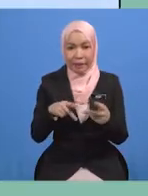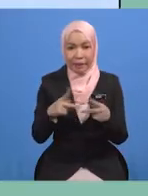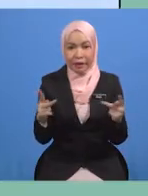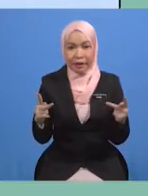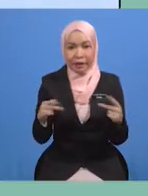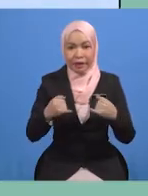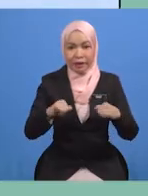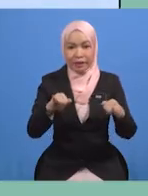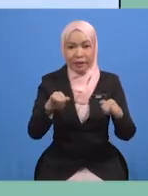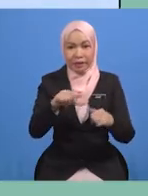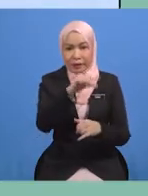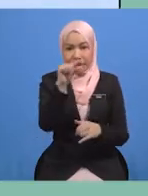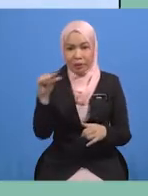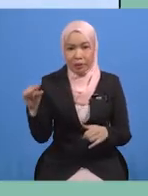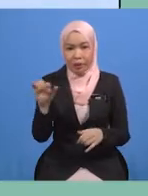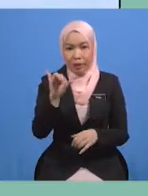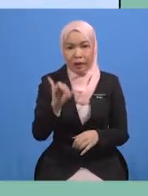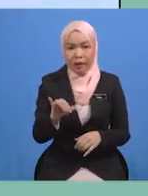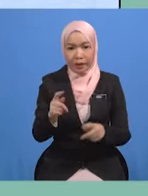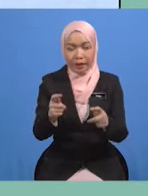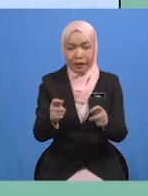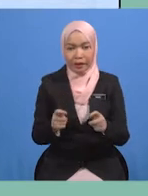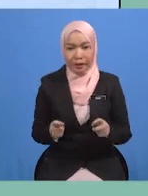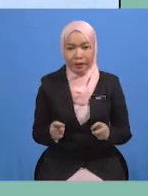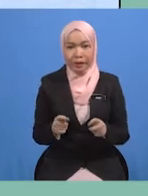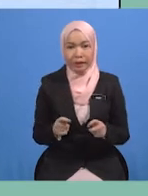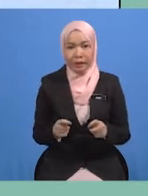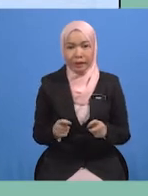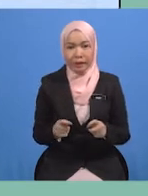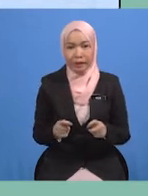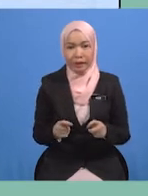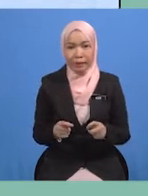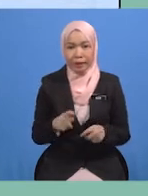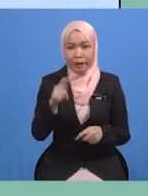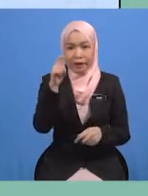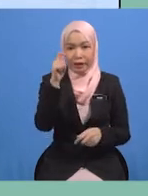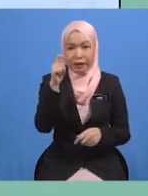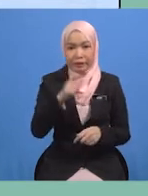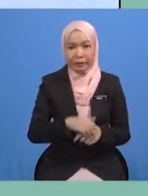apakah jenis gelombang yang diterima oleh T?